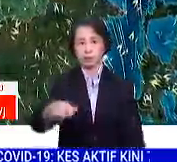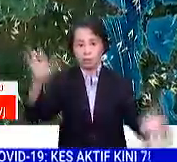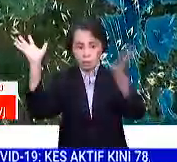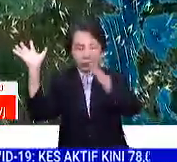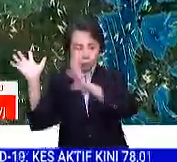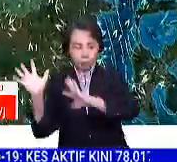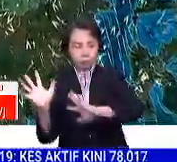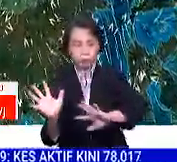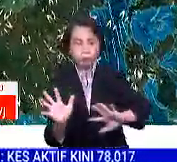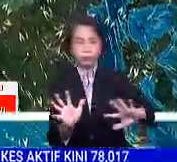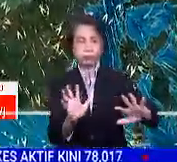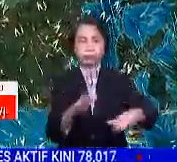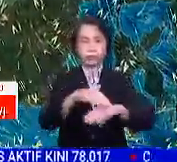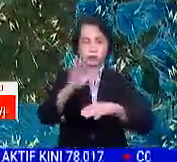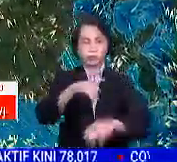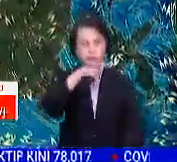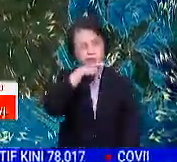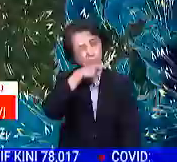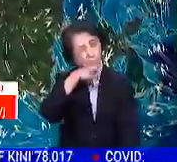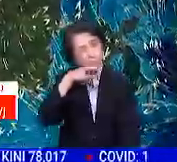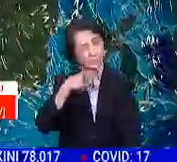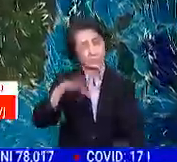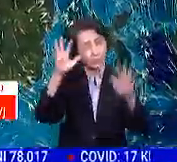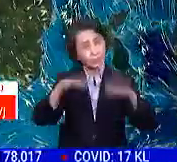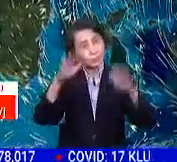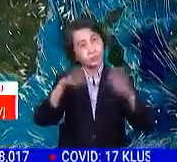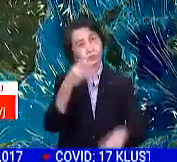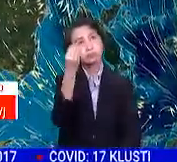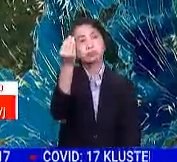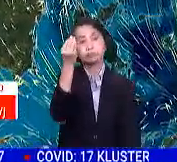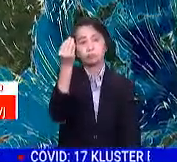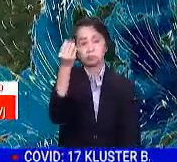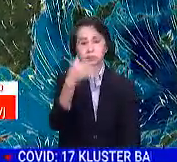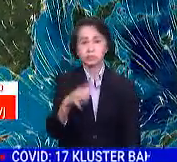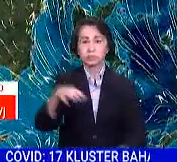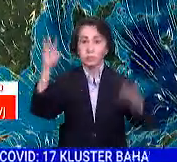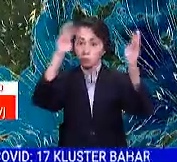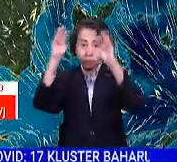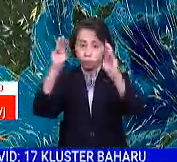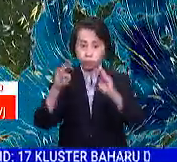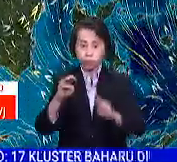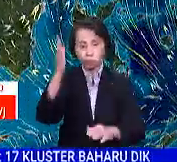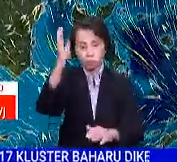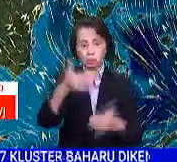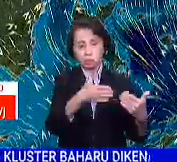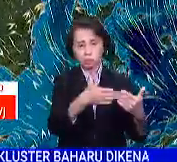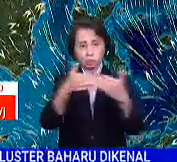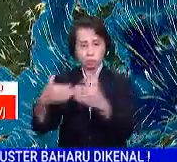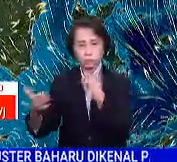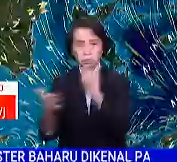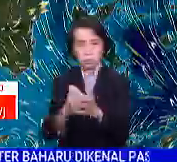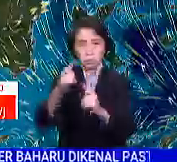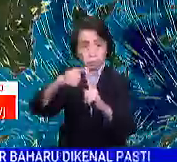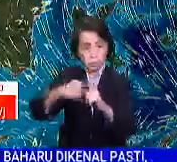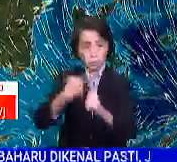bertiup dengan keadaan atmosfera yang lebih kering dan kelembapan udara yang rendah. Dan monsun ini kita jangkakan akan berterusan sehingga ke